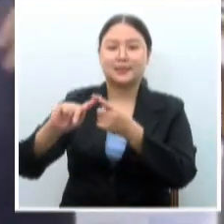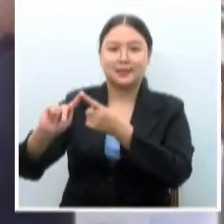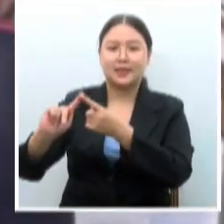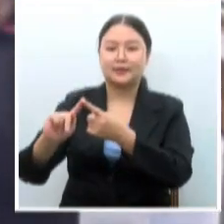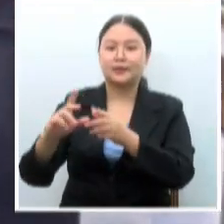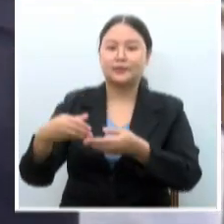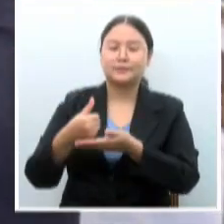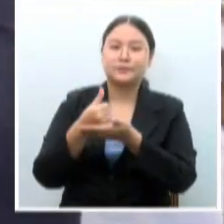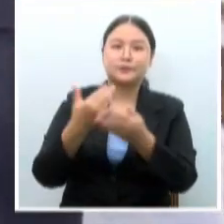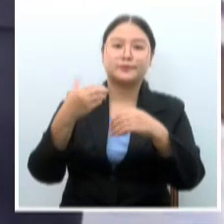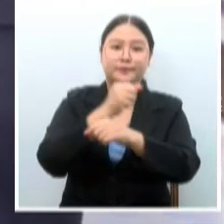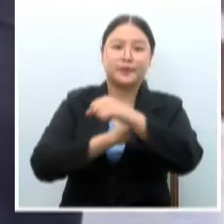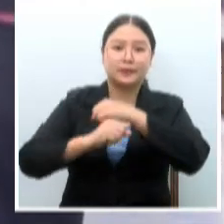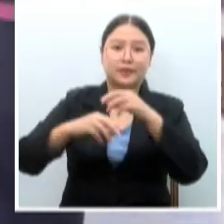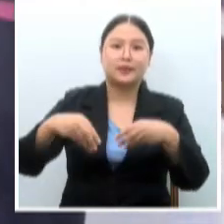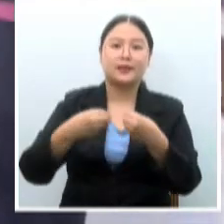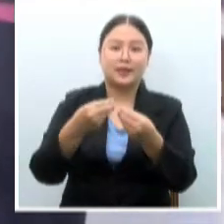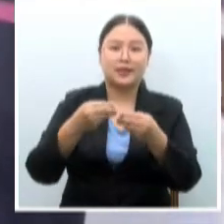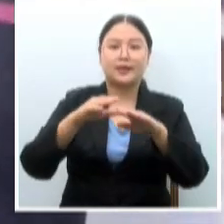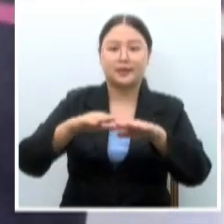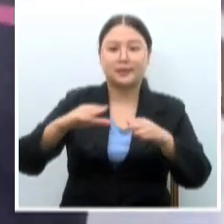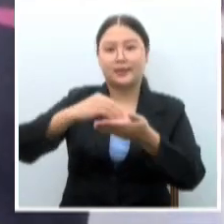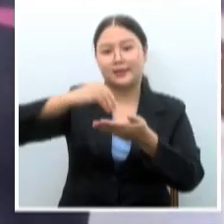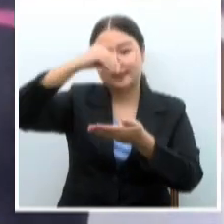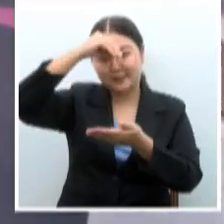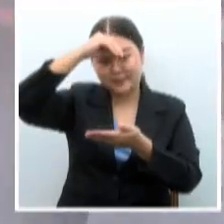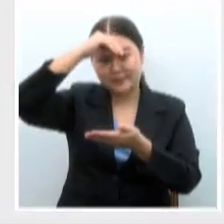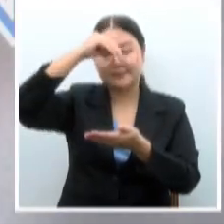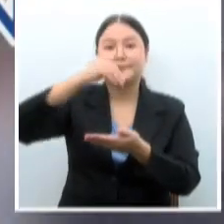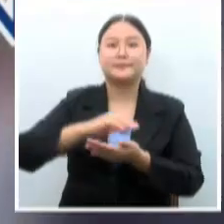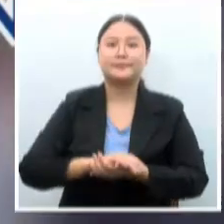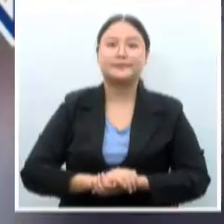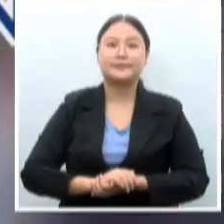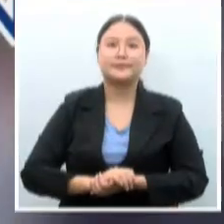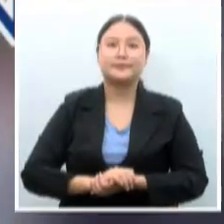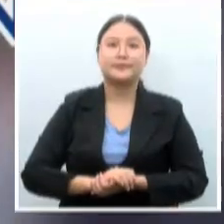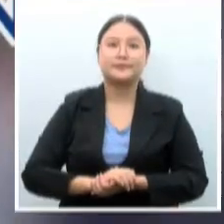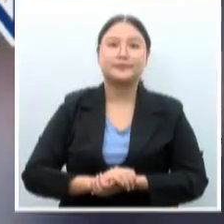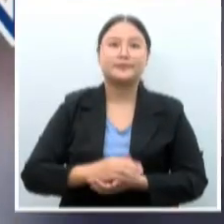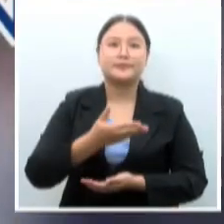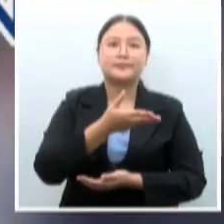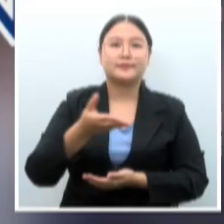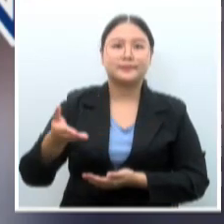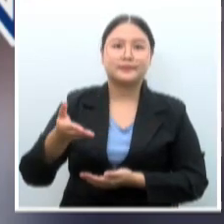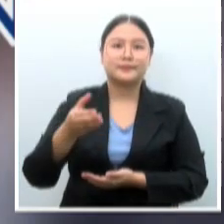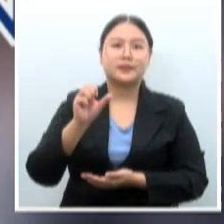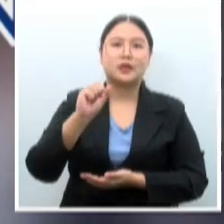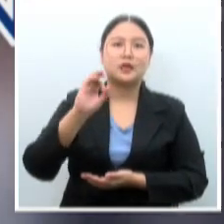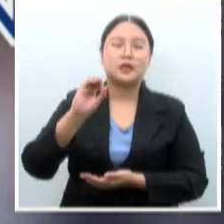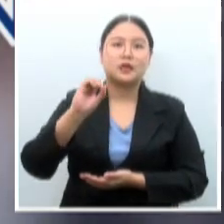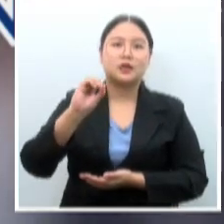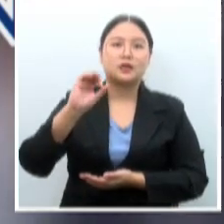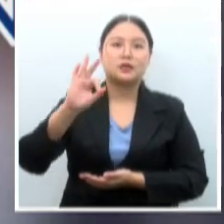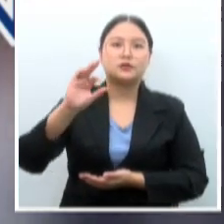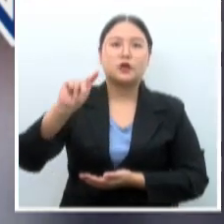ปฏิบัติตามนโยบายการจัดการศึกษาของสำนักงานเขตพื้นที่การศึกษา Soft Power or Education สารคาม3โอเ